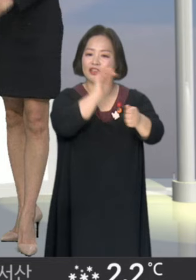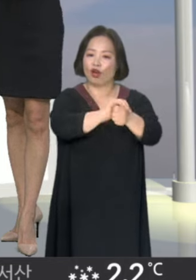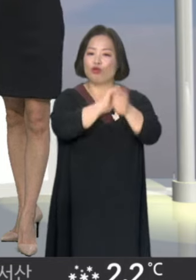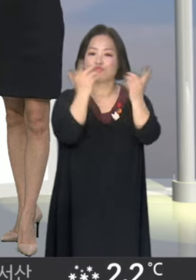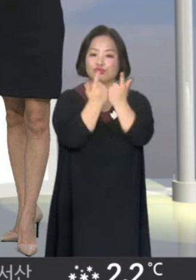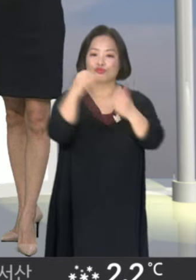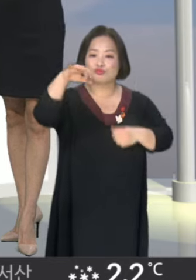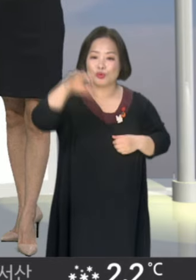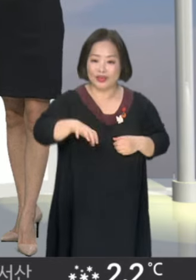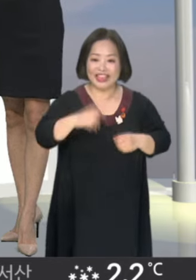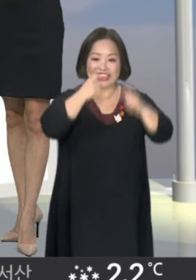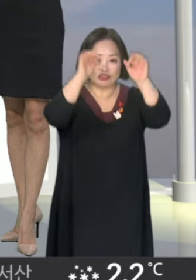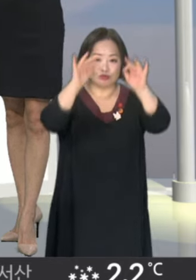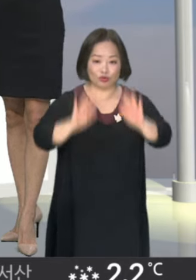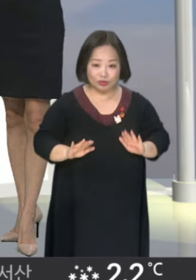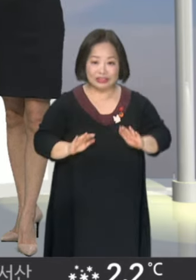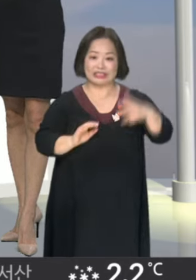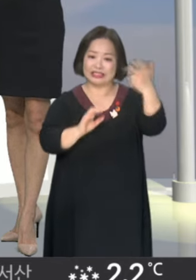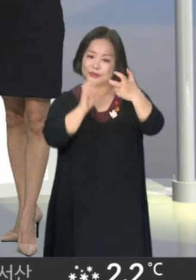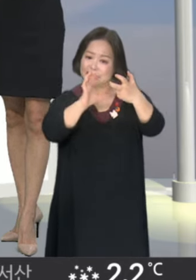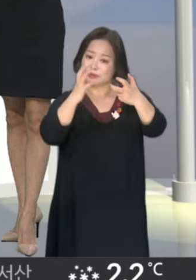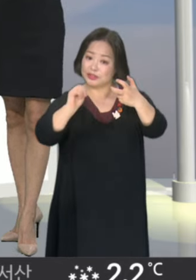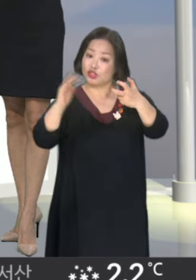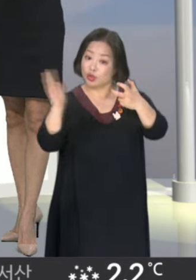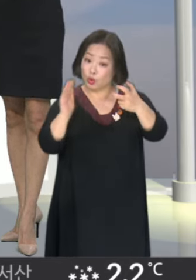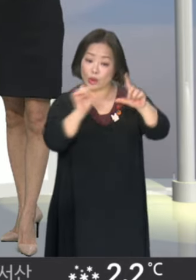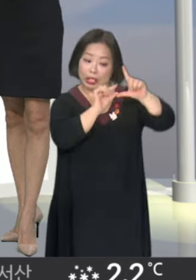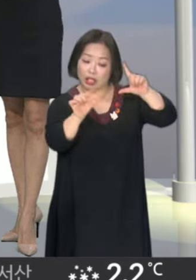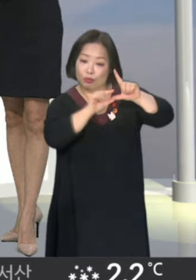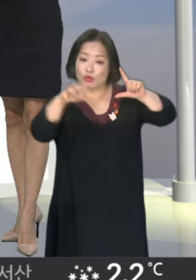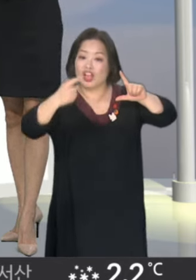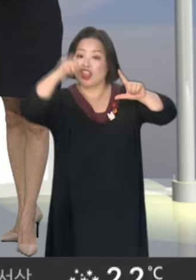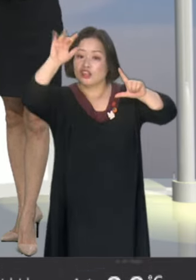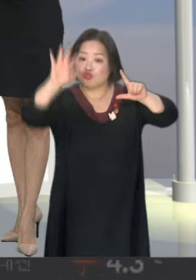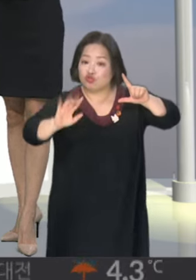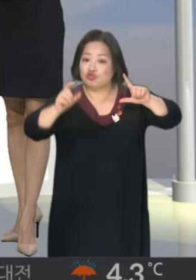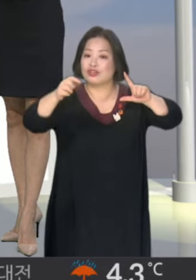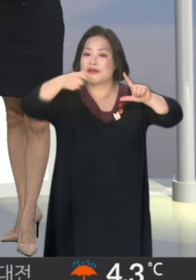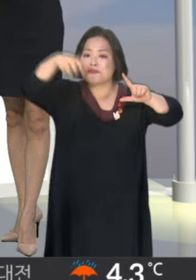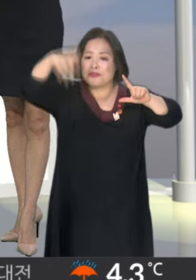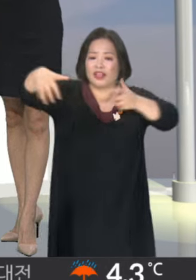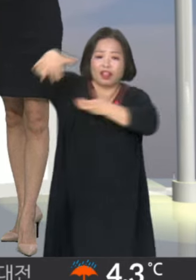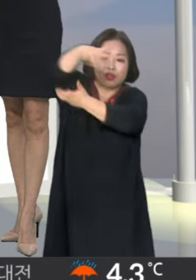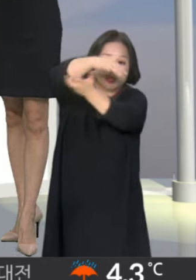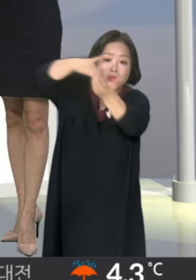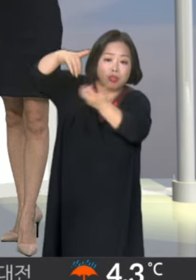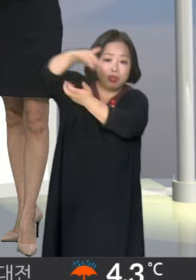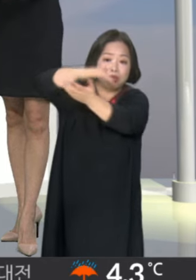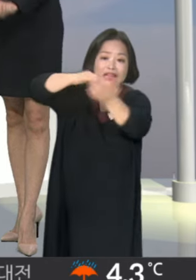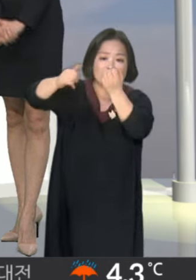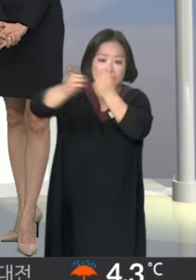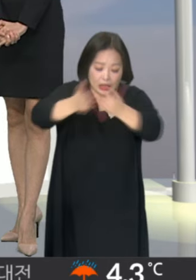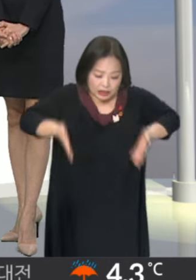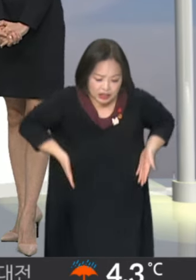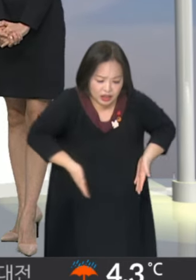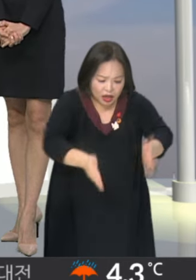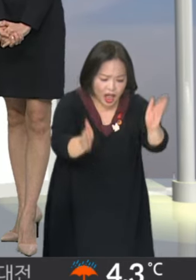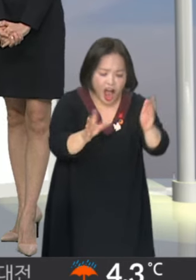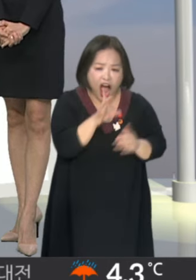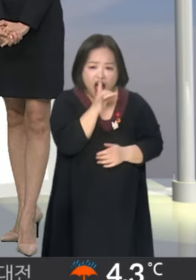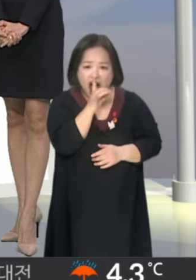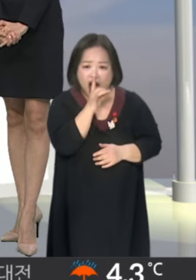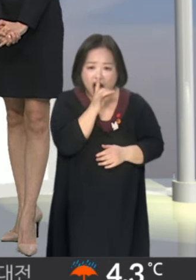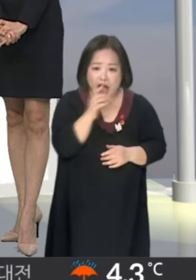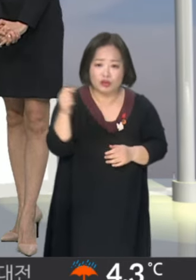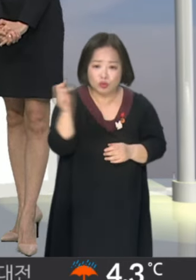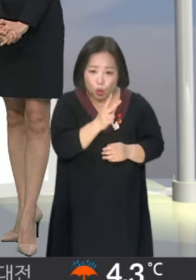최대 7cm의 적설이 예상됩니다. 일부 지역은 눈과 비가 섞여서 내릴 텐데요. 곳곳에 빙판길이 만들어지고